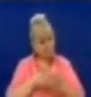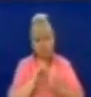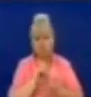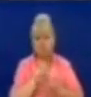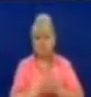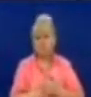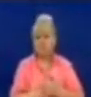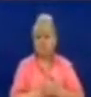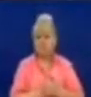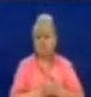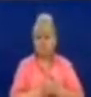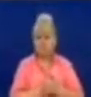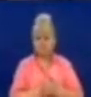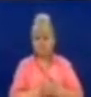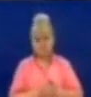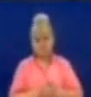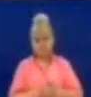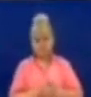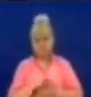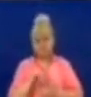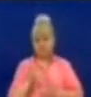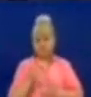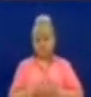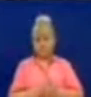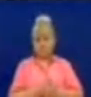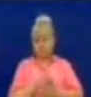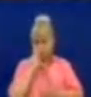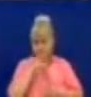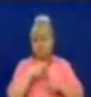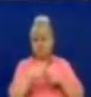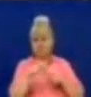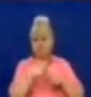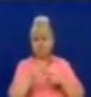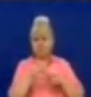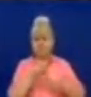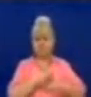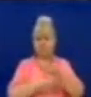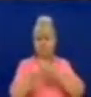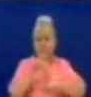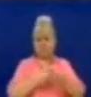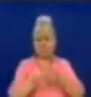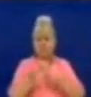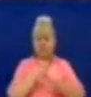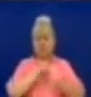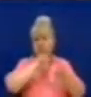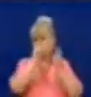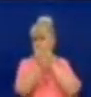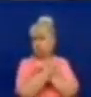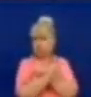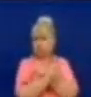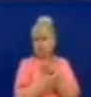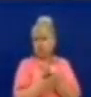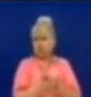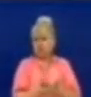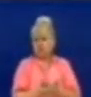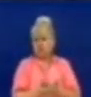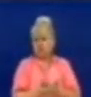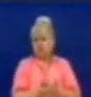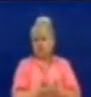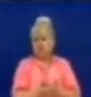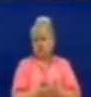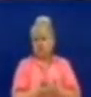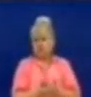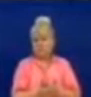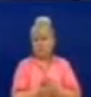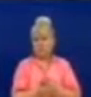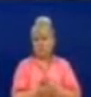nga anash, por të ndërmarr masa në mënyrë që këto rrjedha ekonomike të shndrohen ose të